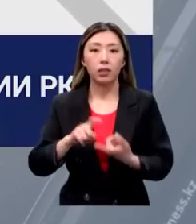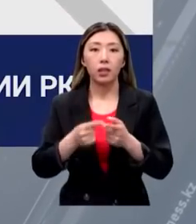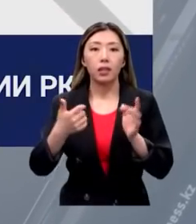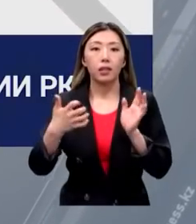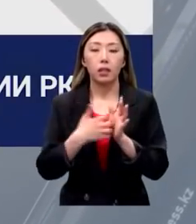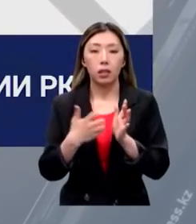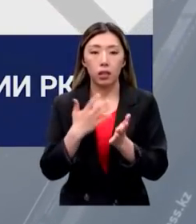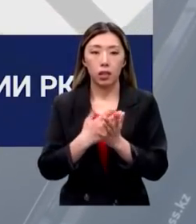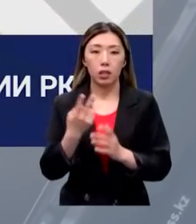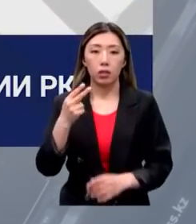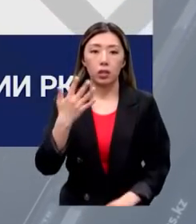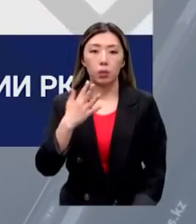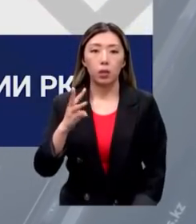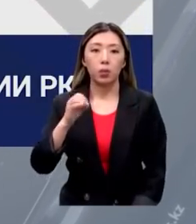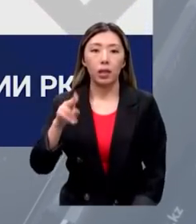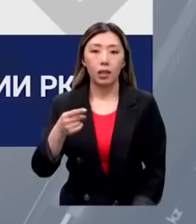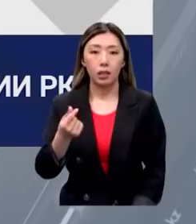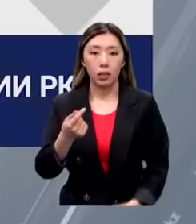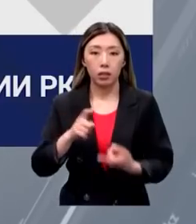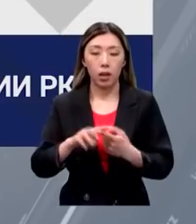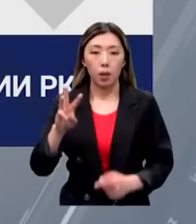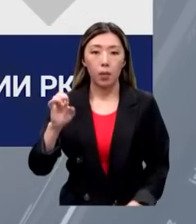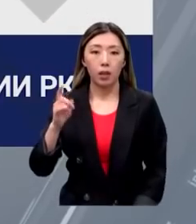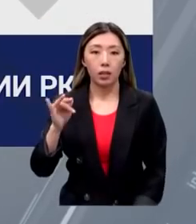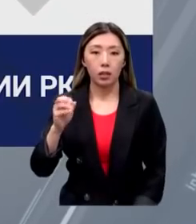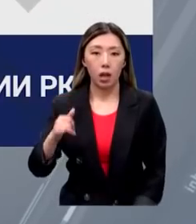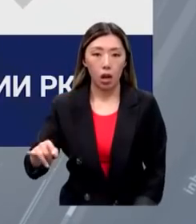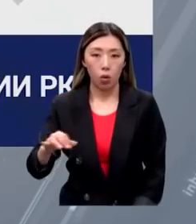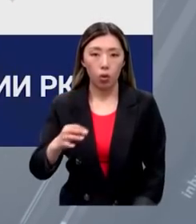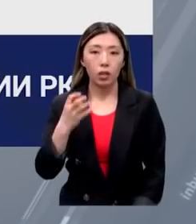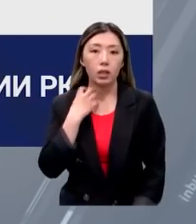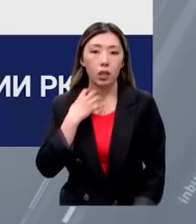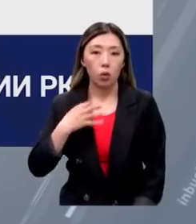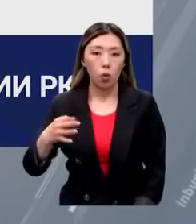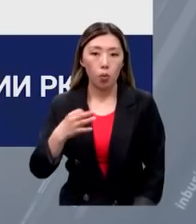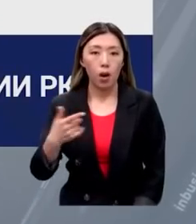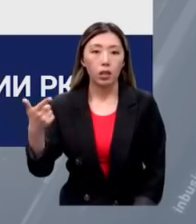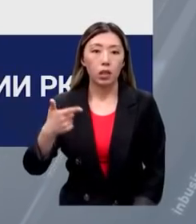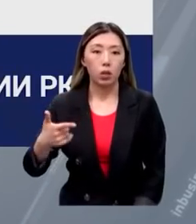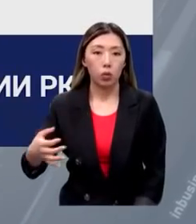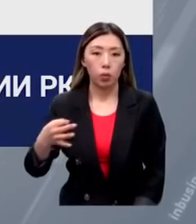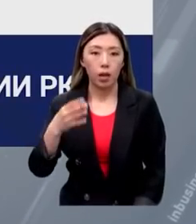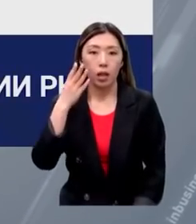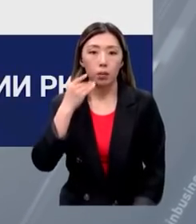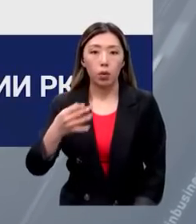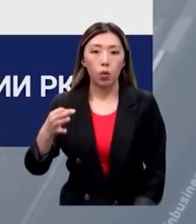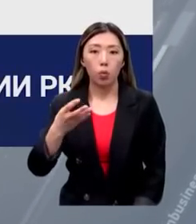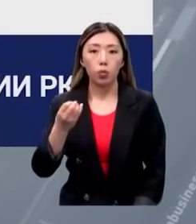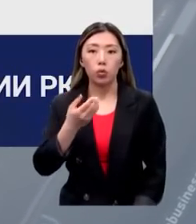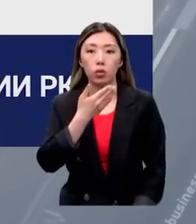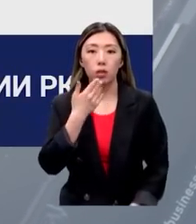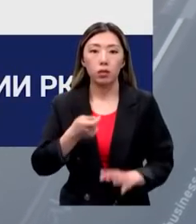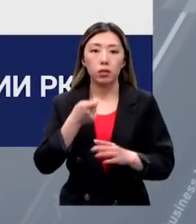еще 25,3 миллиарда тенге. Мангыстауская, Кызылординская, Атырауская, Алматинская области и город Алматы не вынесли вопрос